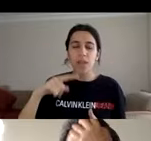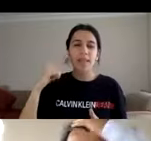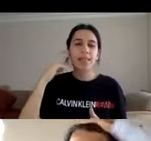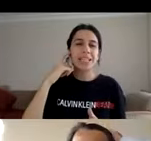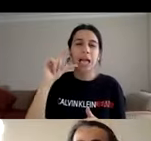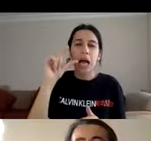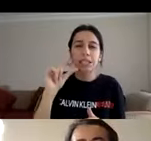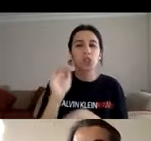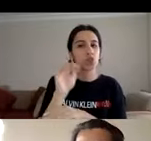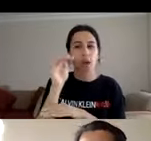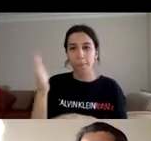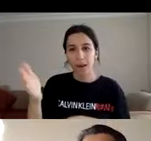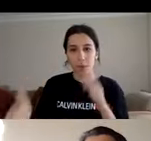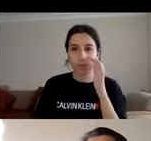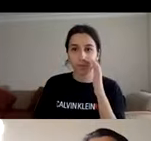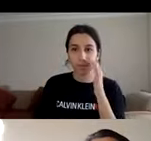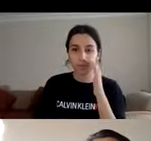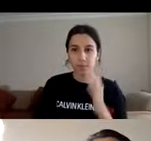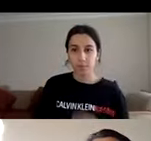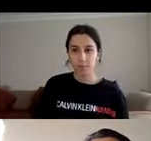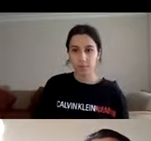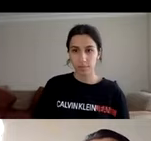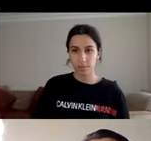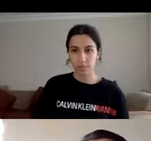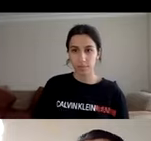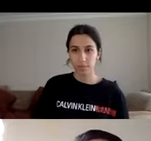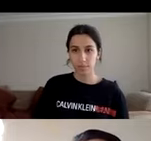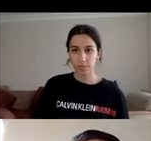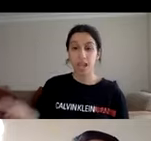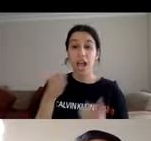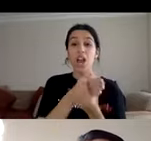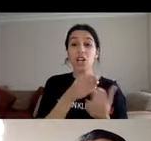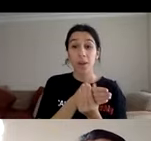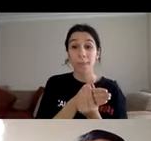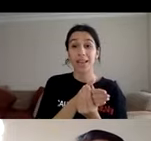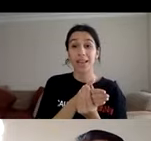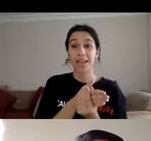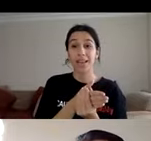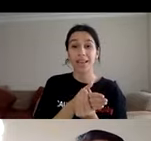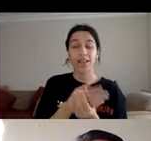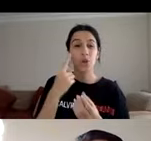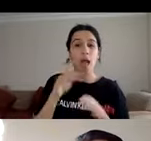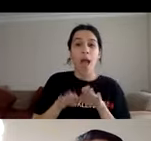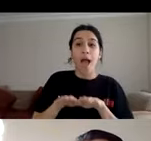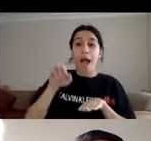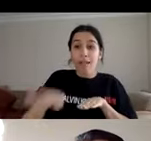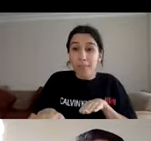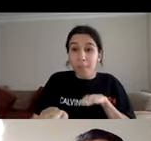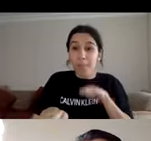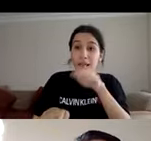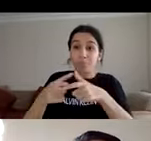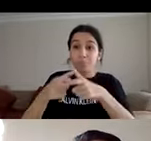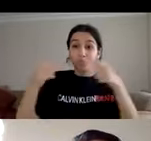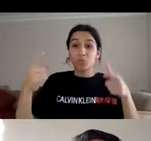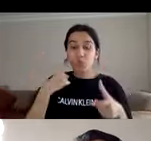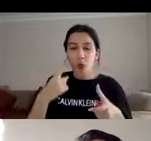yaşayabiliyor. Buradan şuna gitmek istiyorum. Yani erişilebilirlik adına atacağız her adım geçici ya